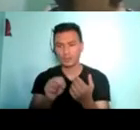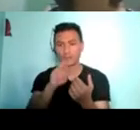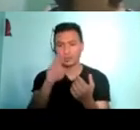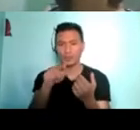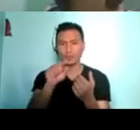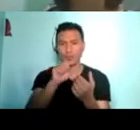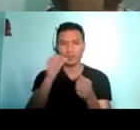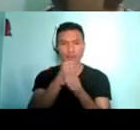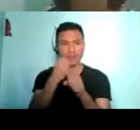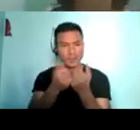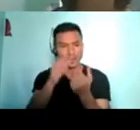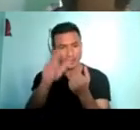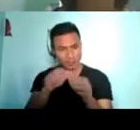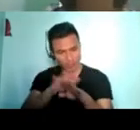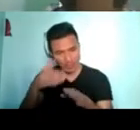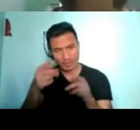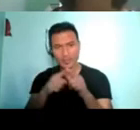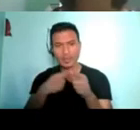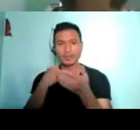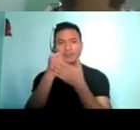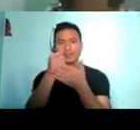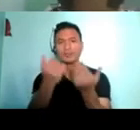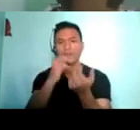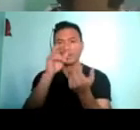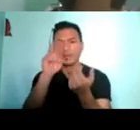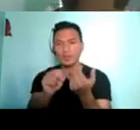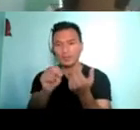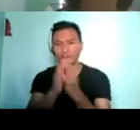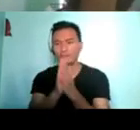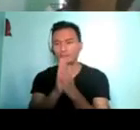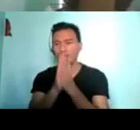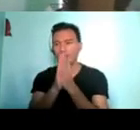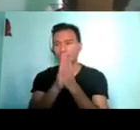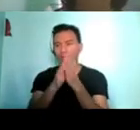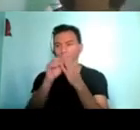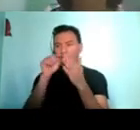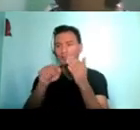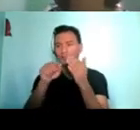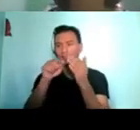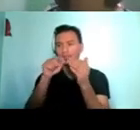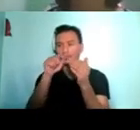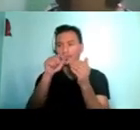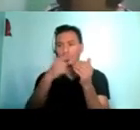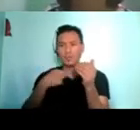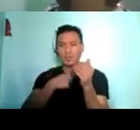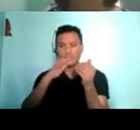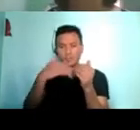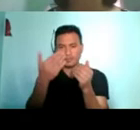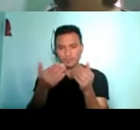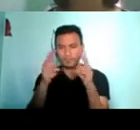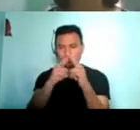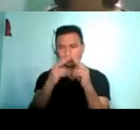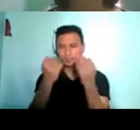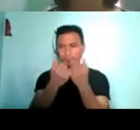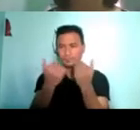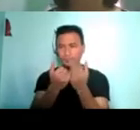मुद्दामा काम गर्ने व्यक्तिहरूलाई पनि हामीले जोड दिनुपर्छ। र हामीलाई हिंसामा परिहाल्यो भने सम्पर्क गर्ने हटलाइन